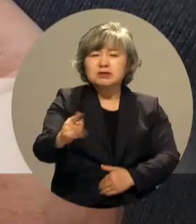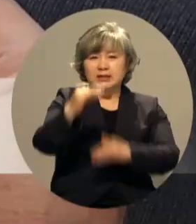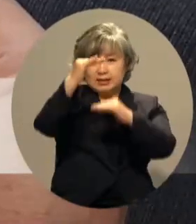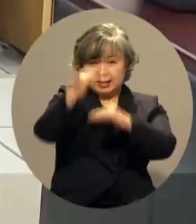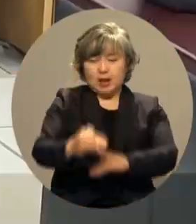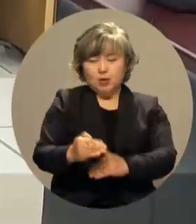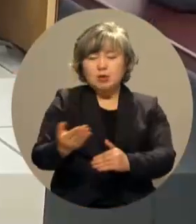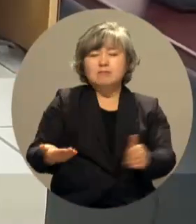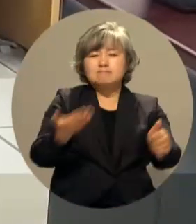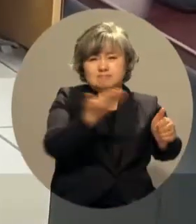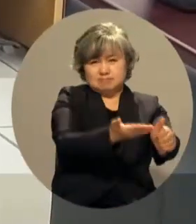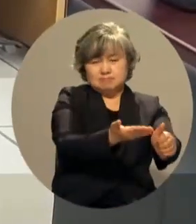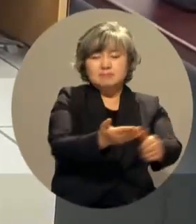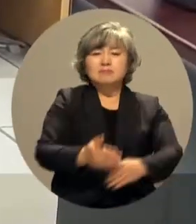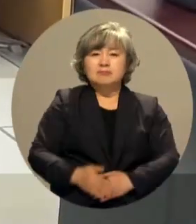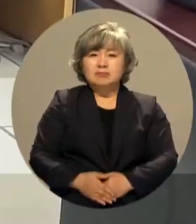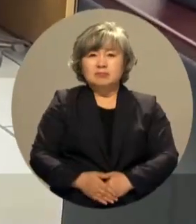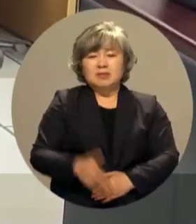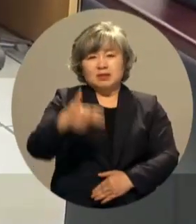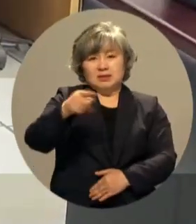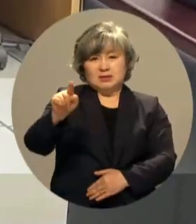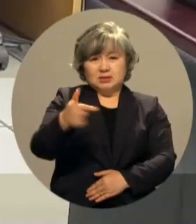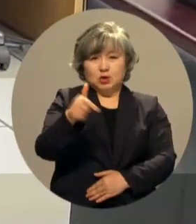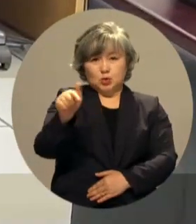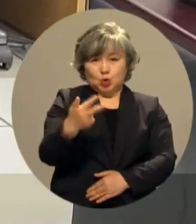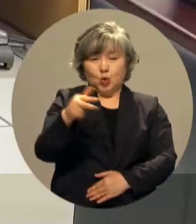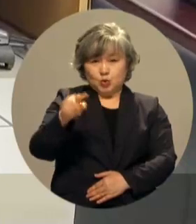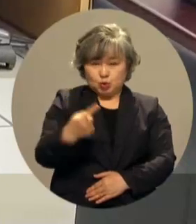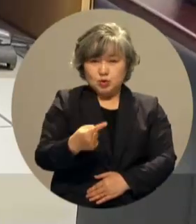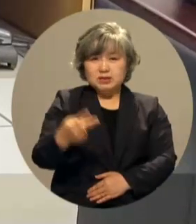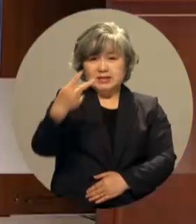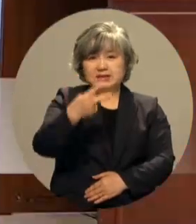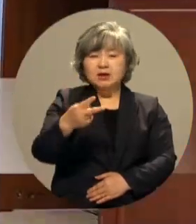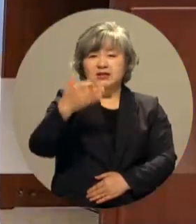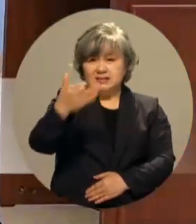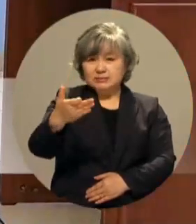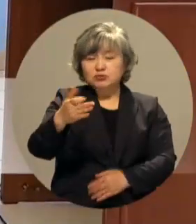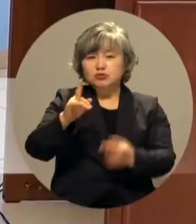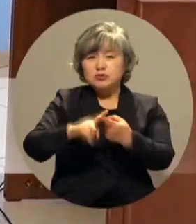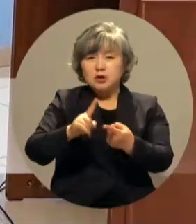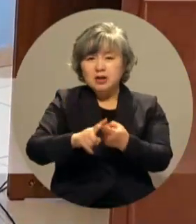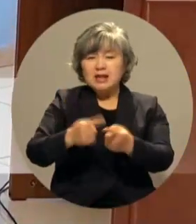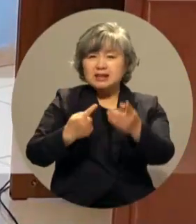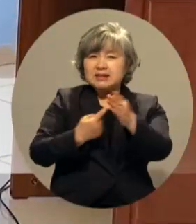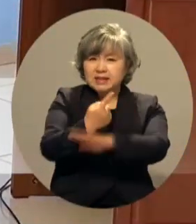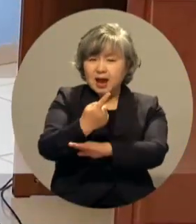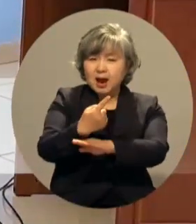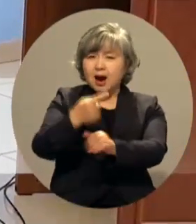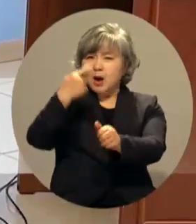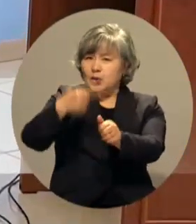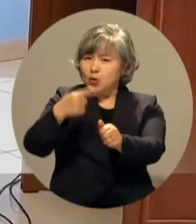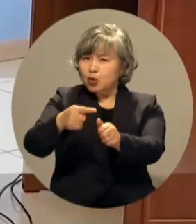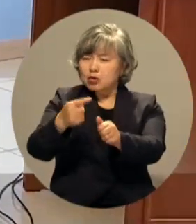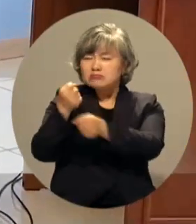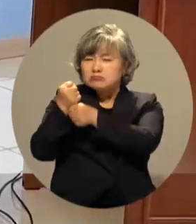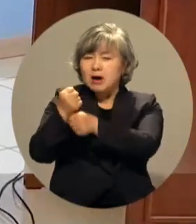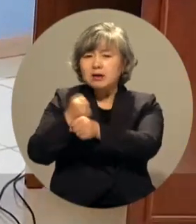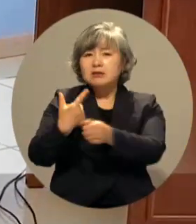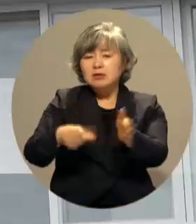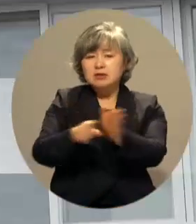의견서를 전달했습니다. 전교조는 2019년 단체 협상은 사교육 의존 현상을 막기 위한 조치로